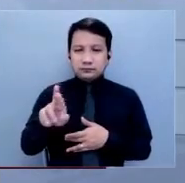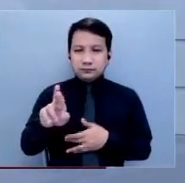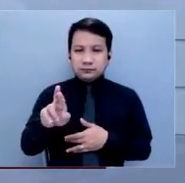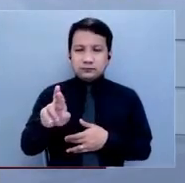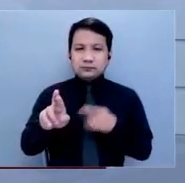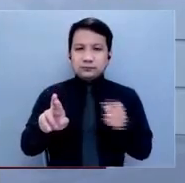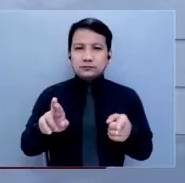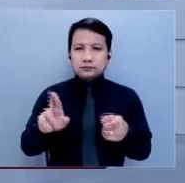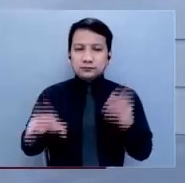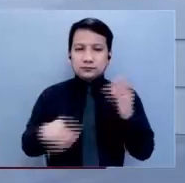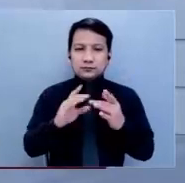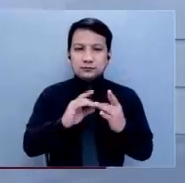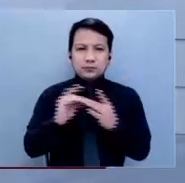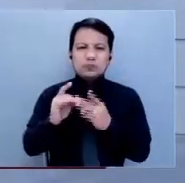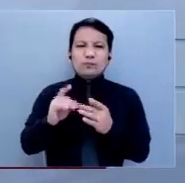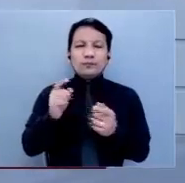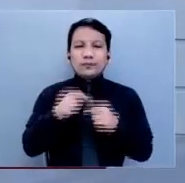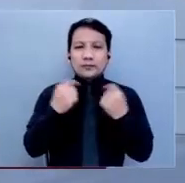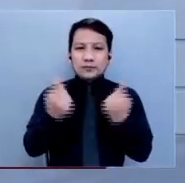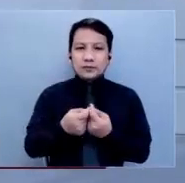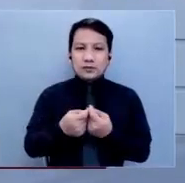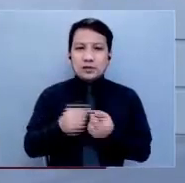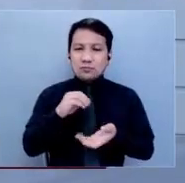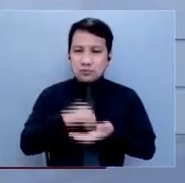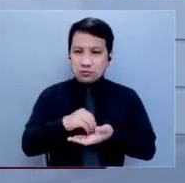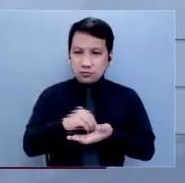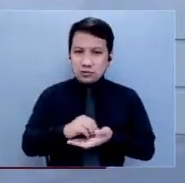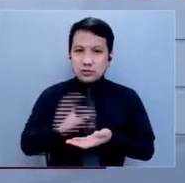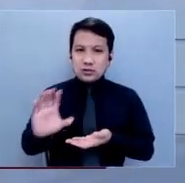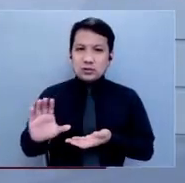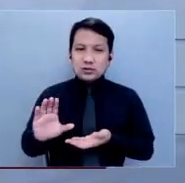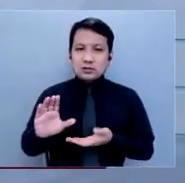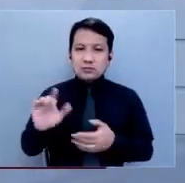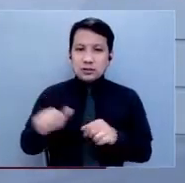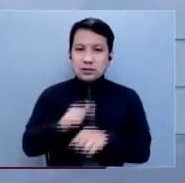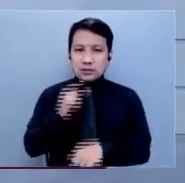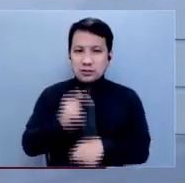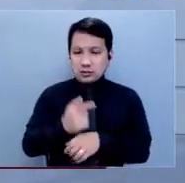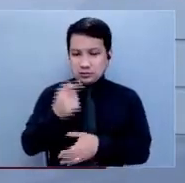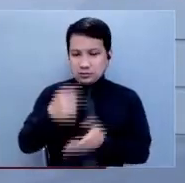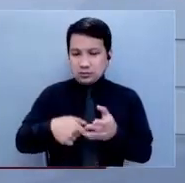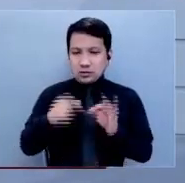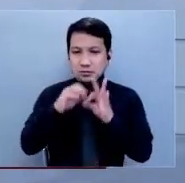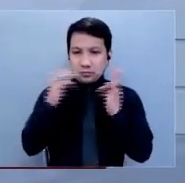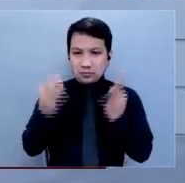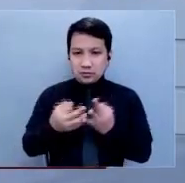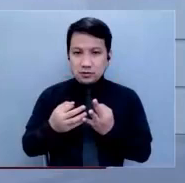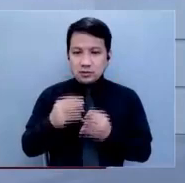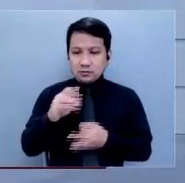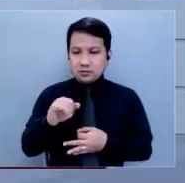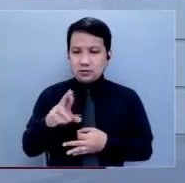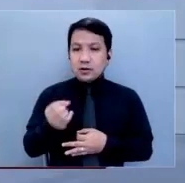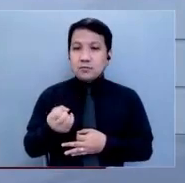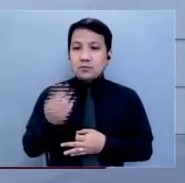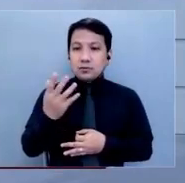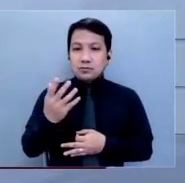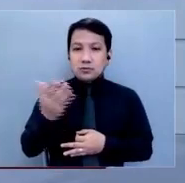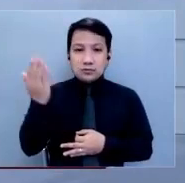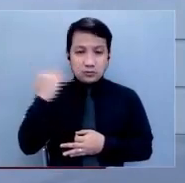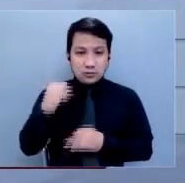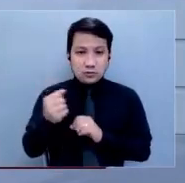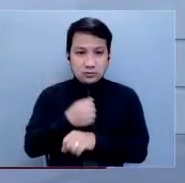Special Tax Audit Team, may utang or estate tax liability ang pamilya Marcos na nagkakahalaga noon